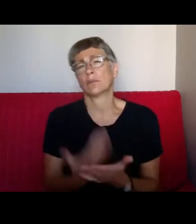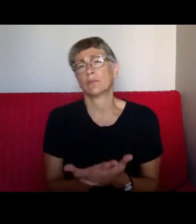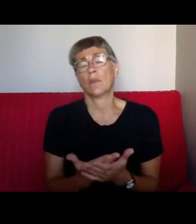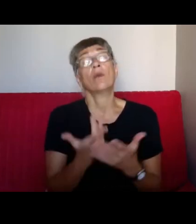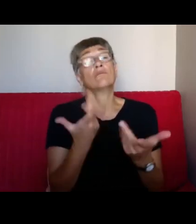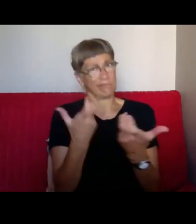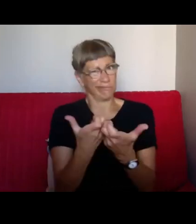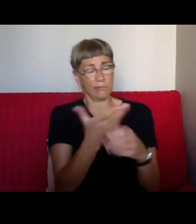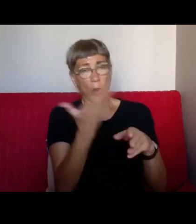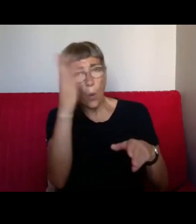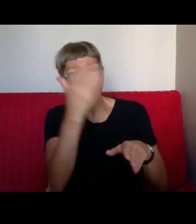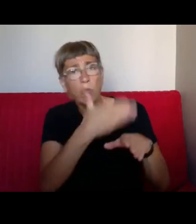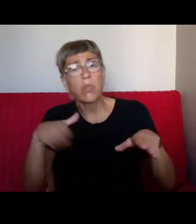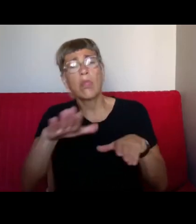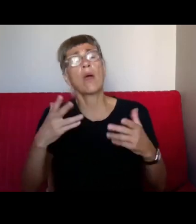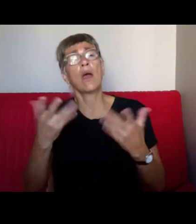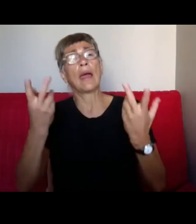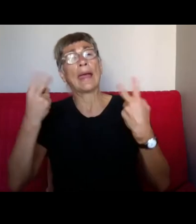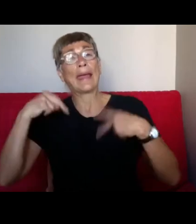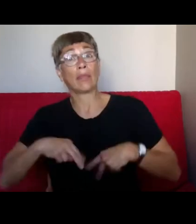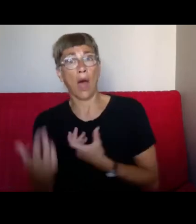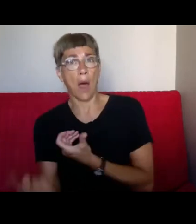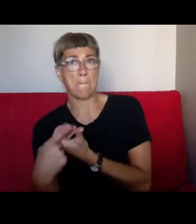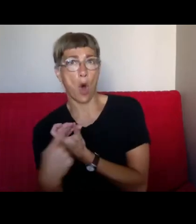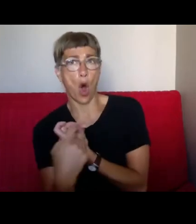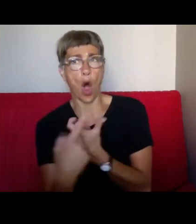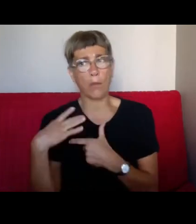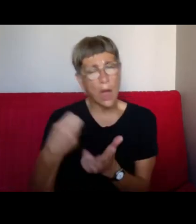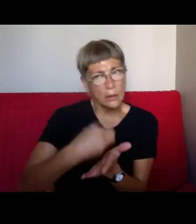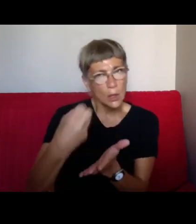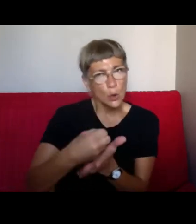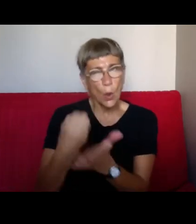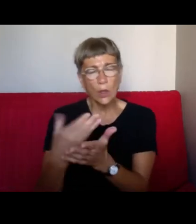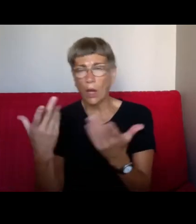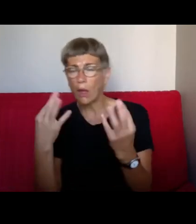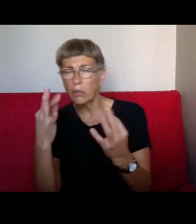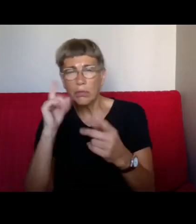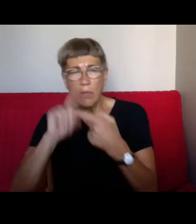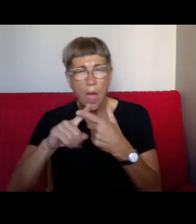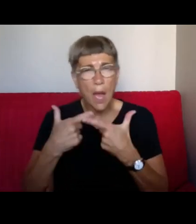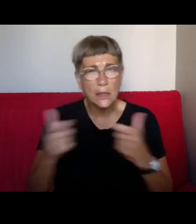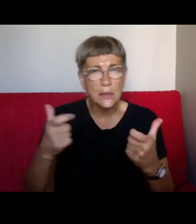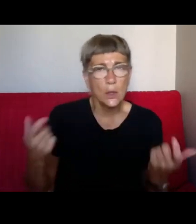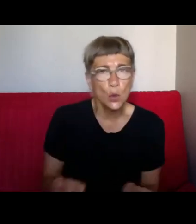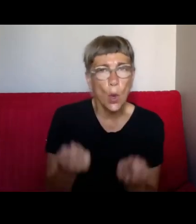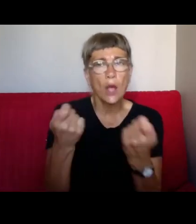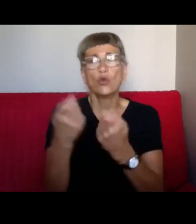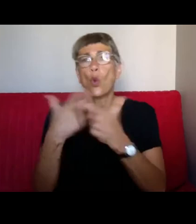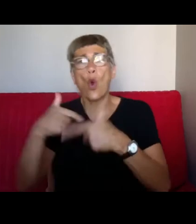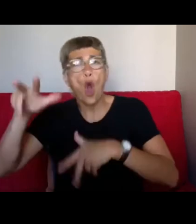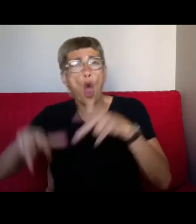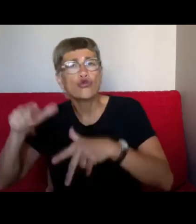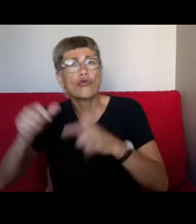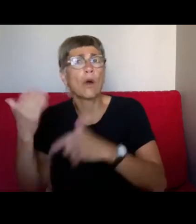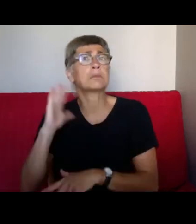registre, pour tous les États membres de l'Union, nous avons en tête des indicateurs sur l'accès à l'éducation, l'emploi au logement ou bien encore au logement des personnes